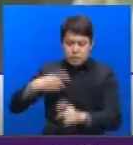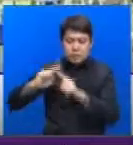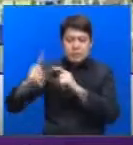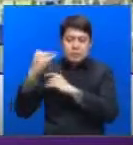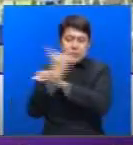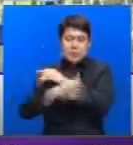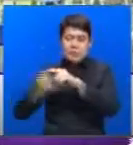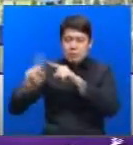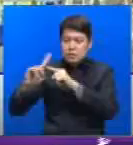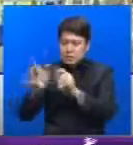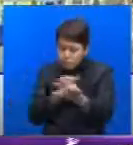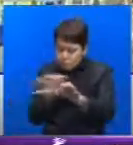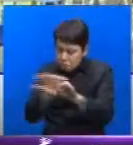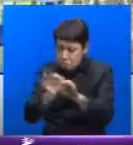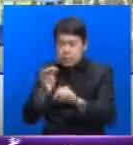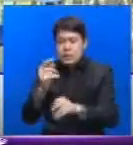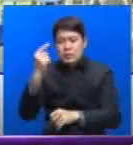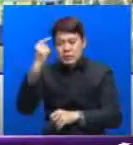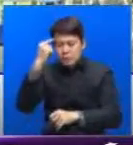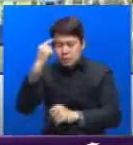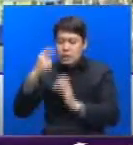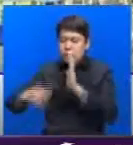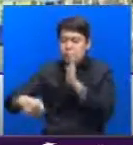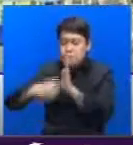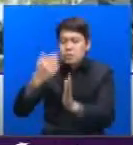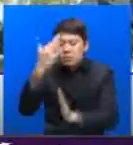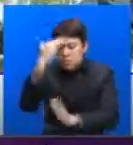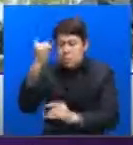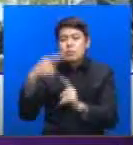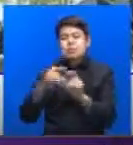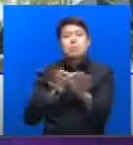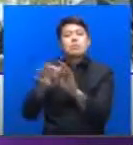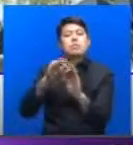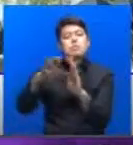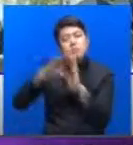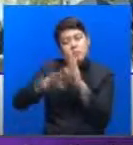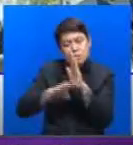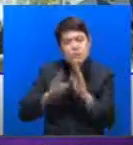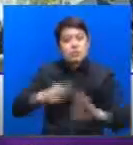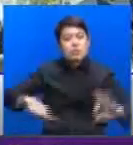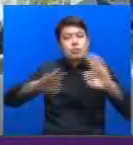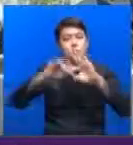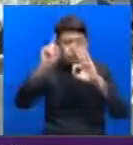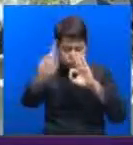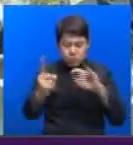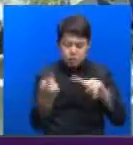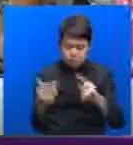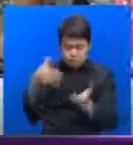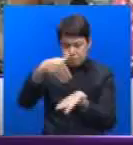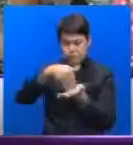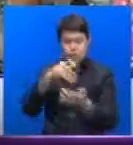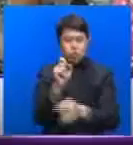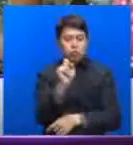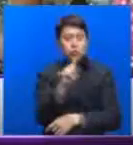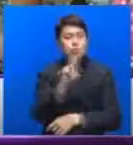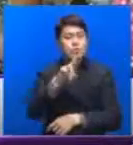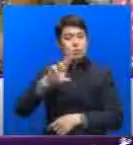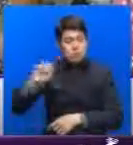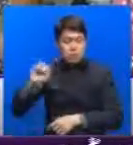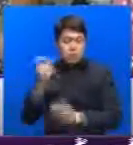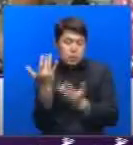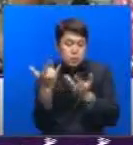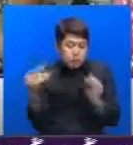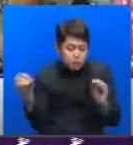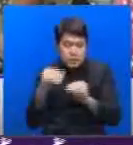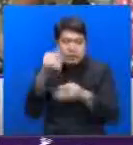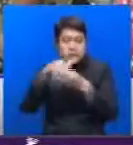่าง ประจำประเทศไยให้ได้รทราควอเทจจิงรวมทั้ง ชรจแงถึความ deve Blissการตั้งสอรอสอลจนกวาการเลอกตงจะม